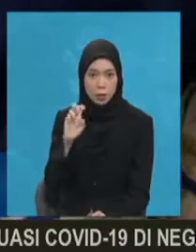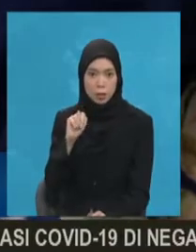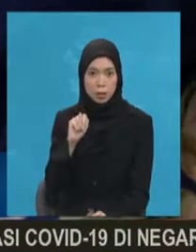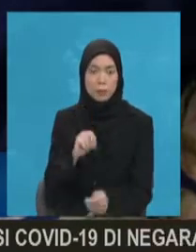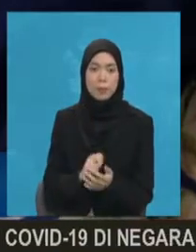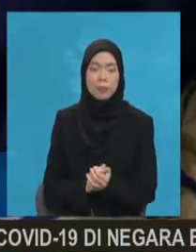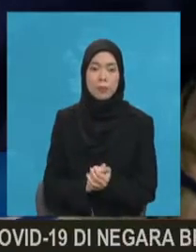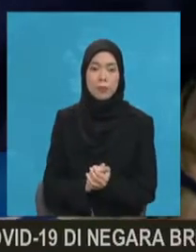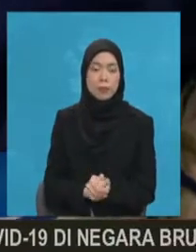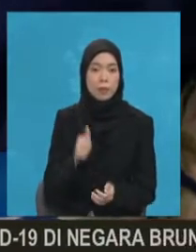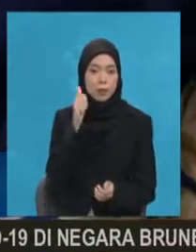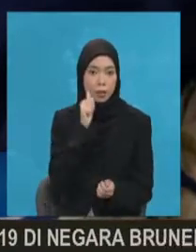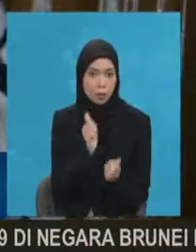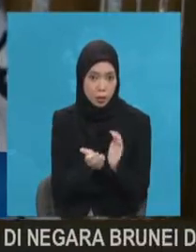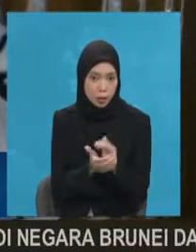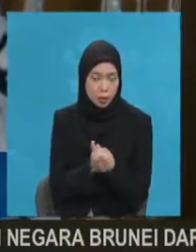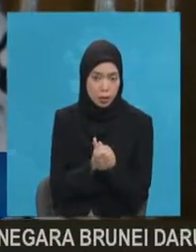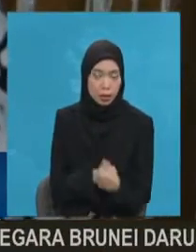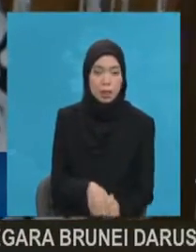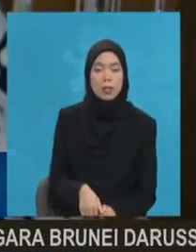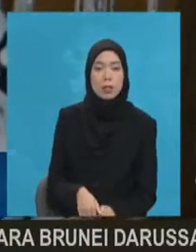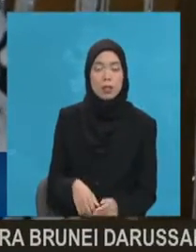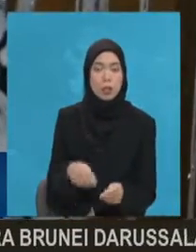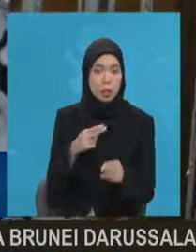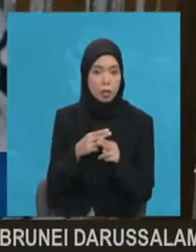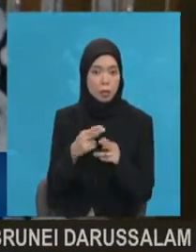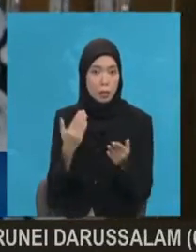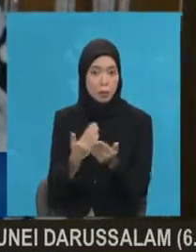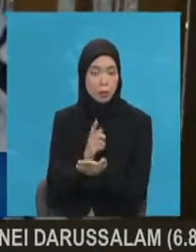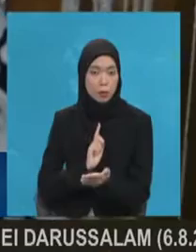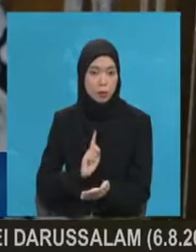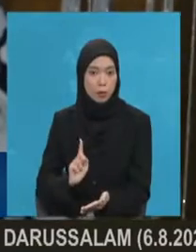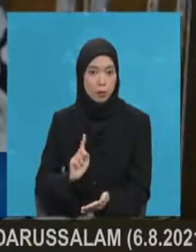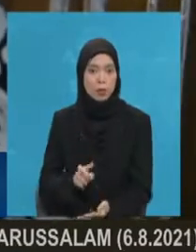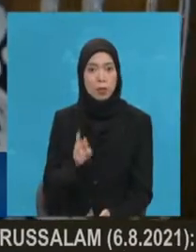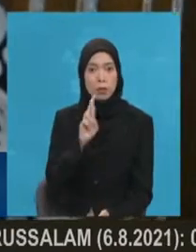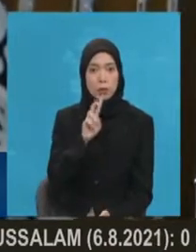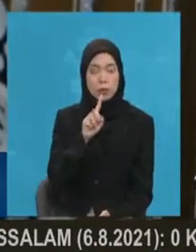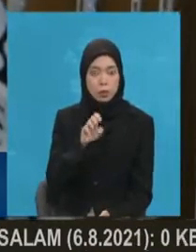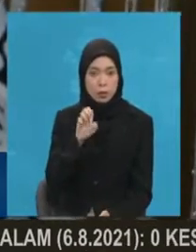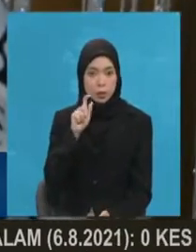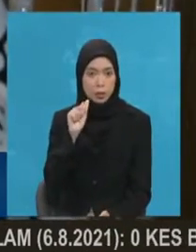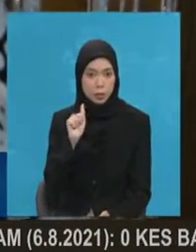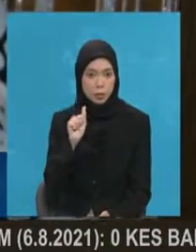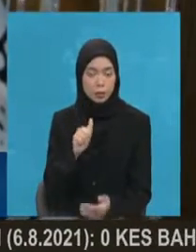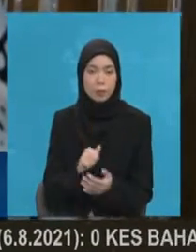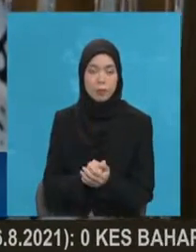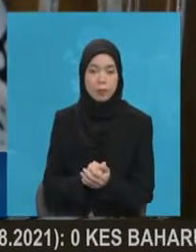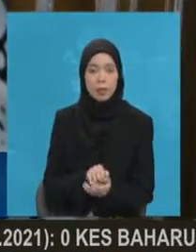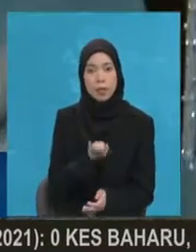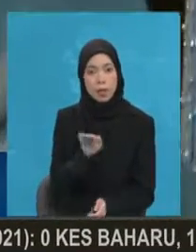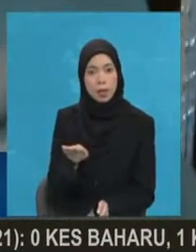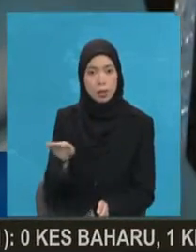istrinya tayang rozeta binti santan memilih nama Islam beliau rosetta binti Abdullah santan dan anak-anaknya